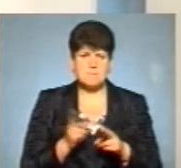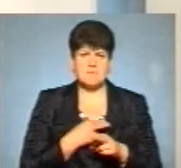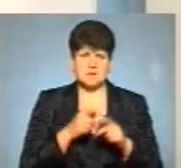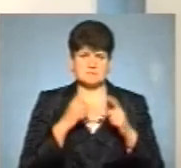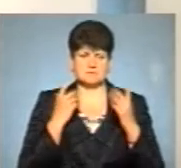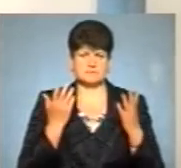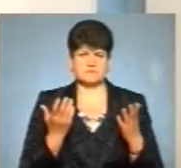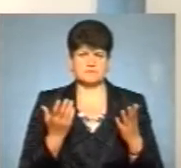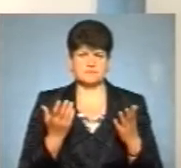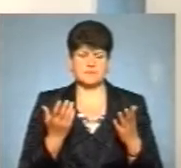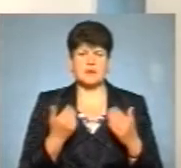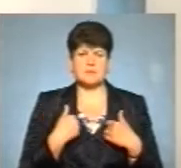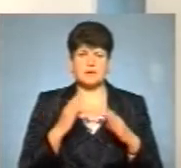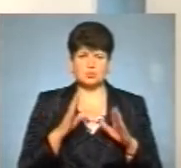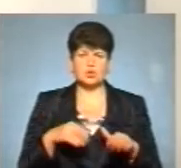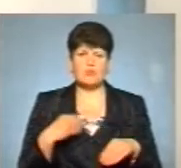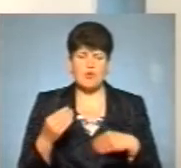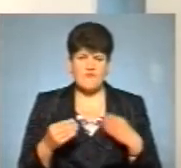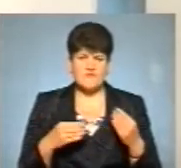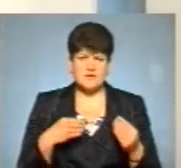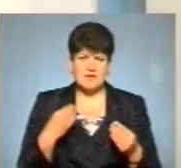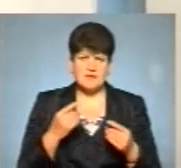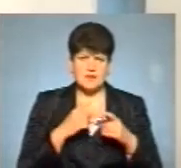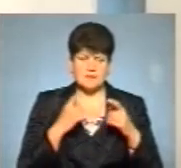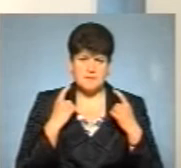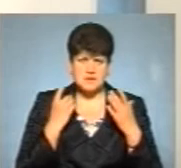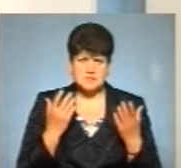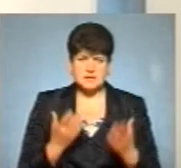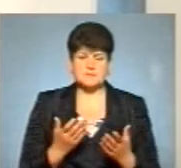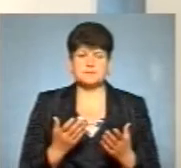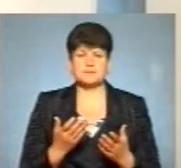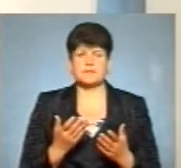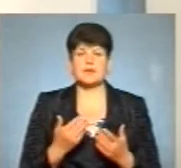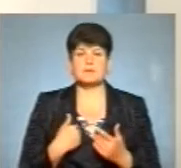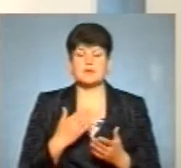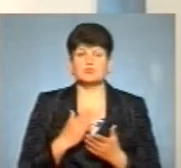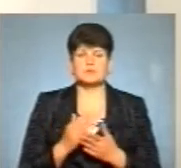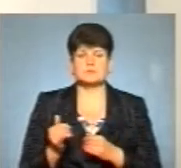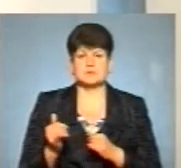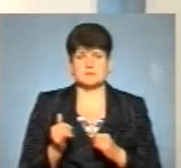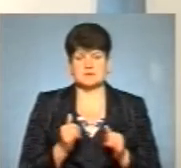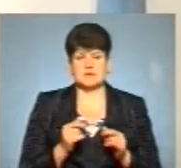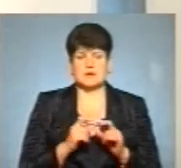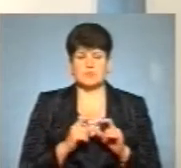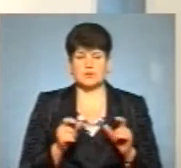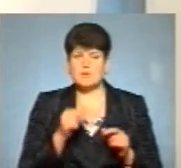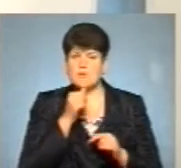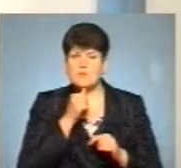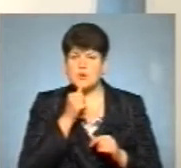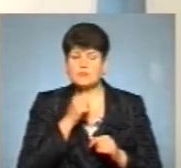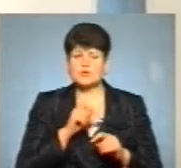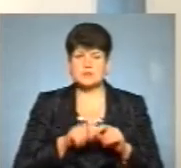ми будемо видавати такі маски. Більше того, ми будемо забезпечені на пунктах пробного